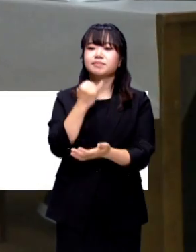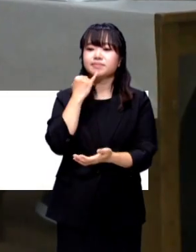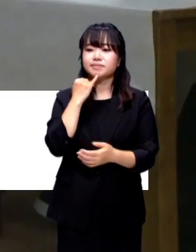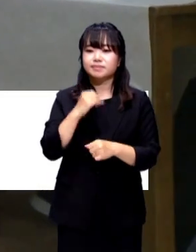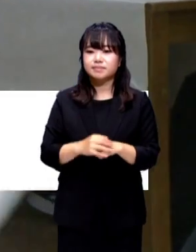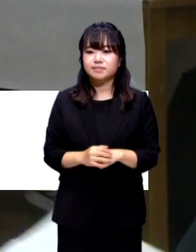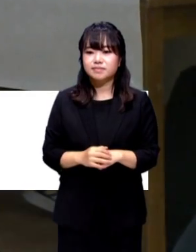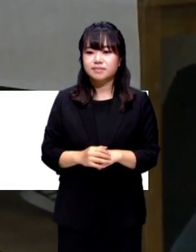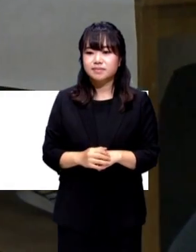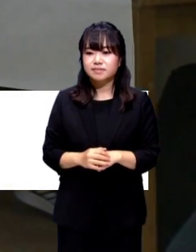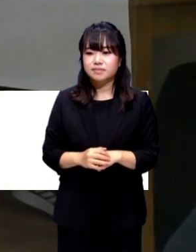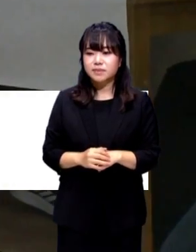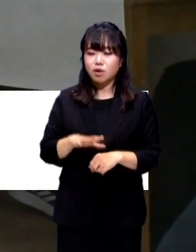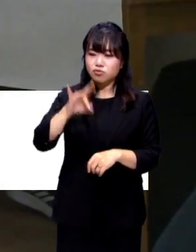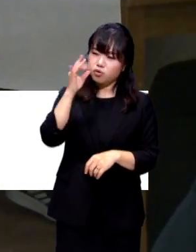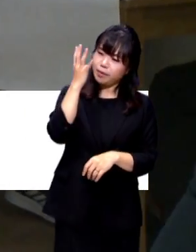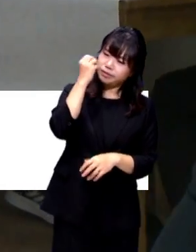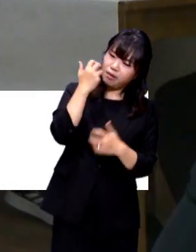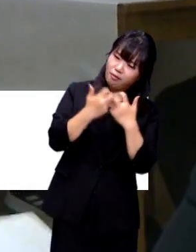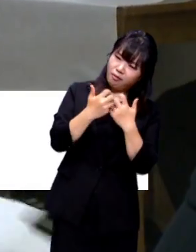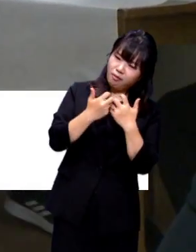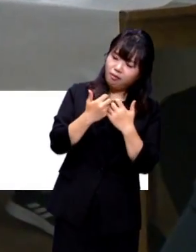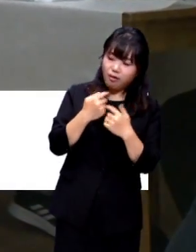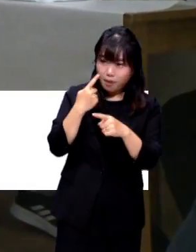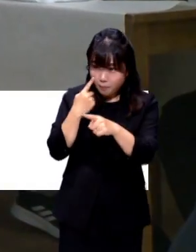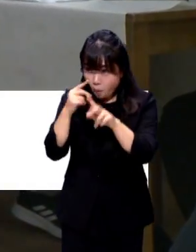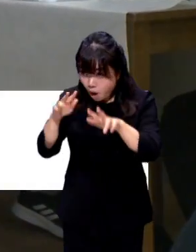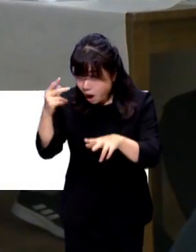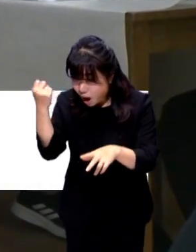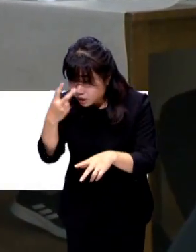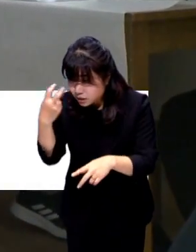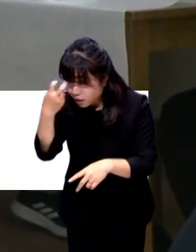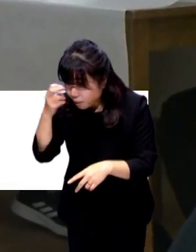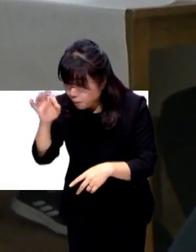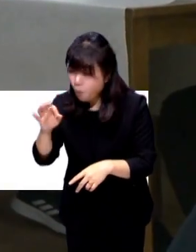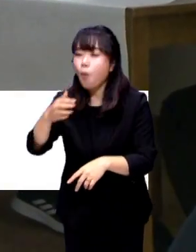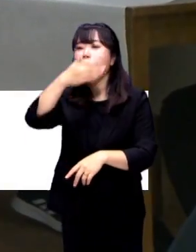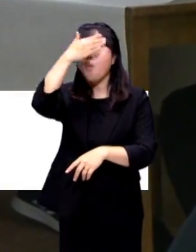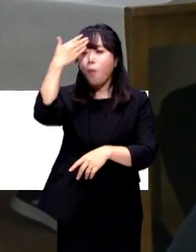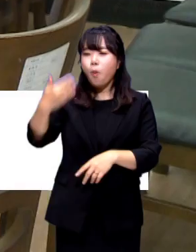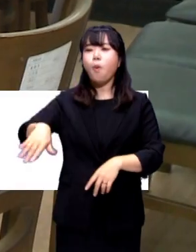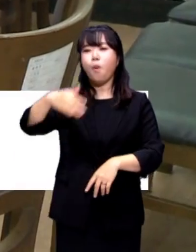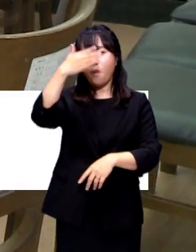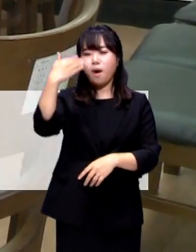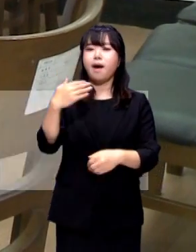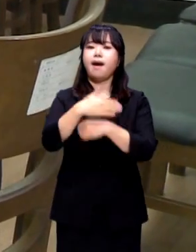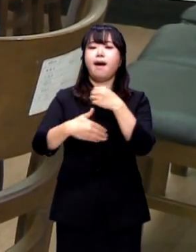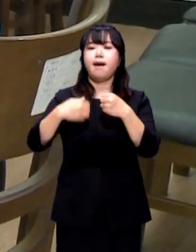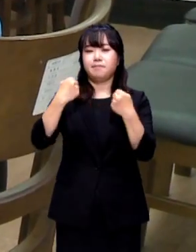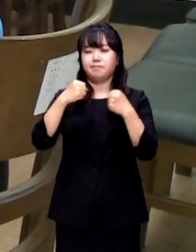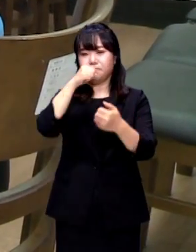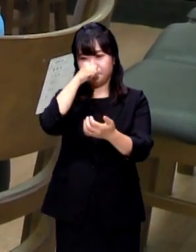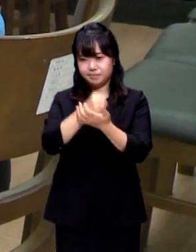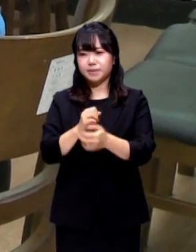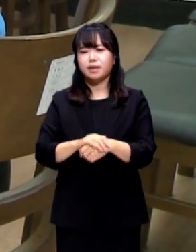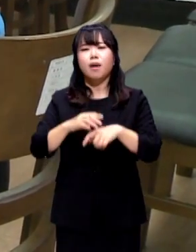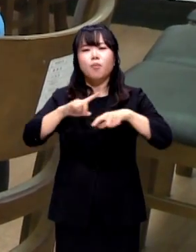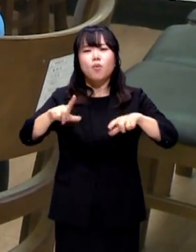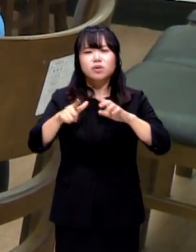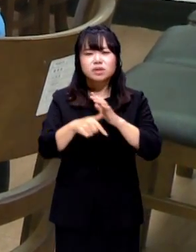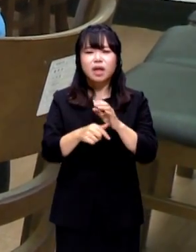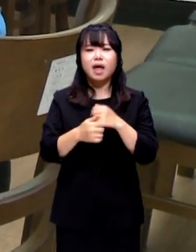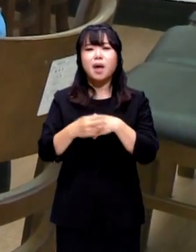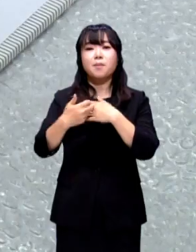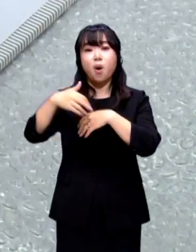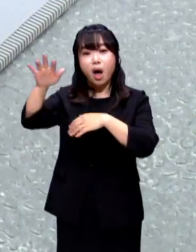찍어 이게 이상했다고 봤는데 오늘 다시 찍으니까 괜찮으세요? 정상 범위 내에 있어요. 제가 보기에. 평소 검사를 받기 위해